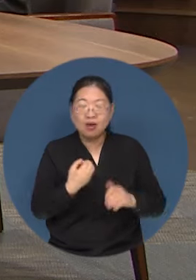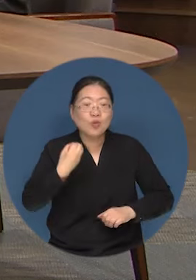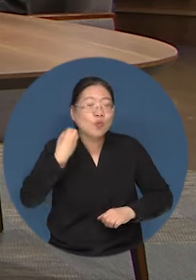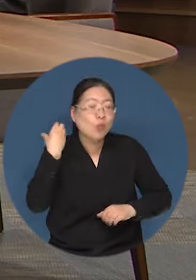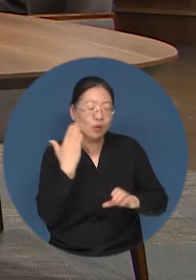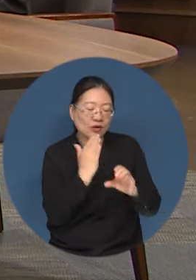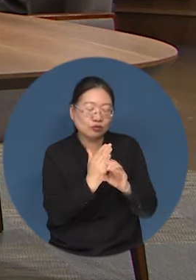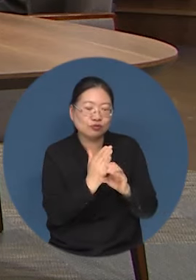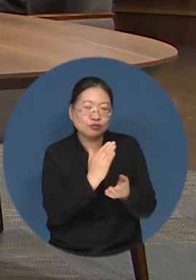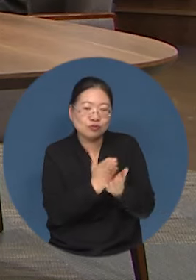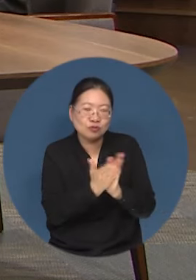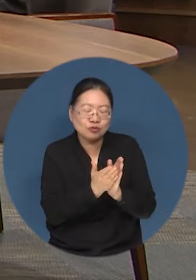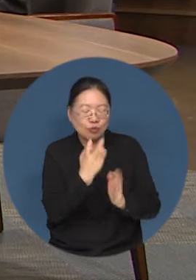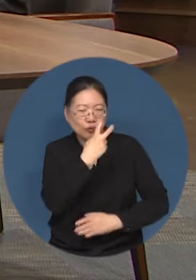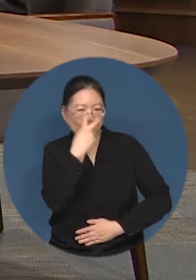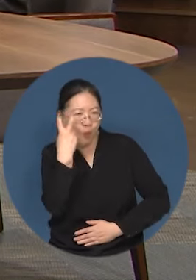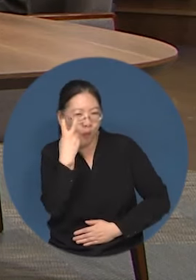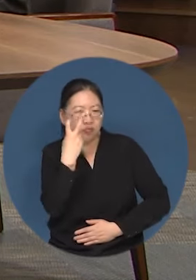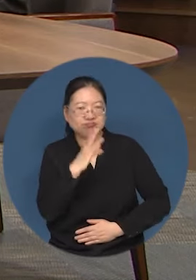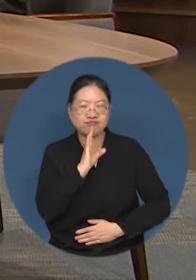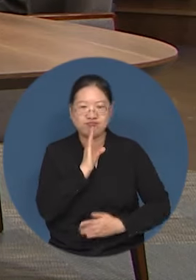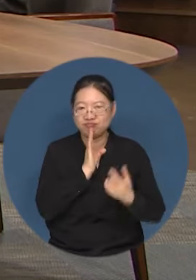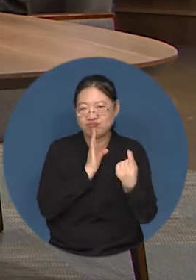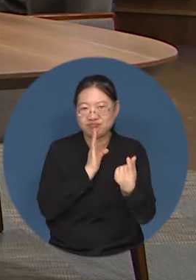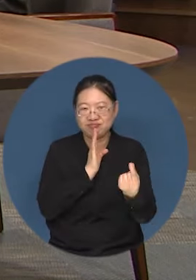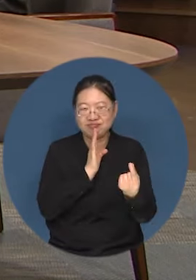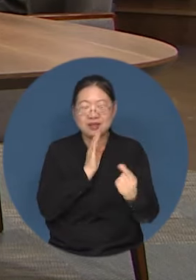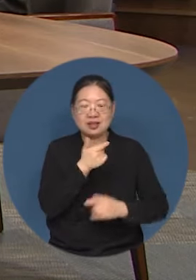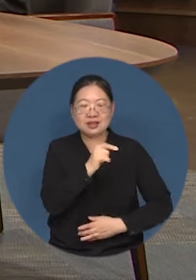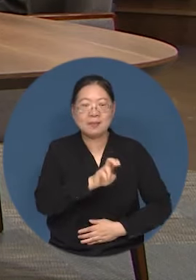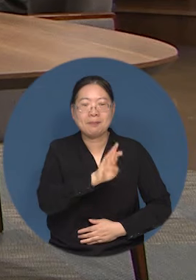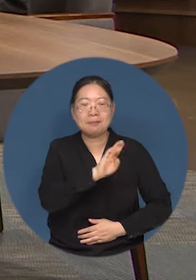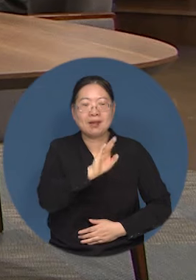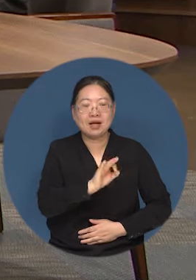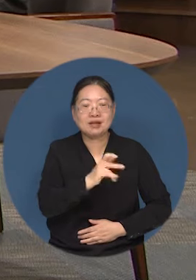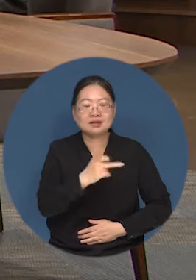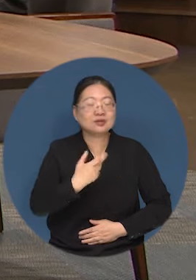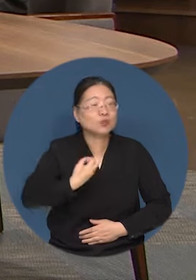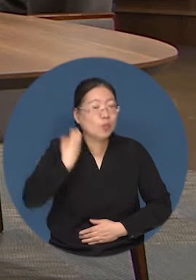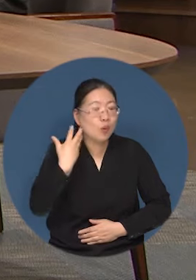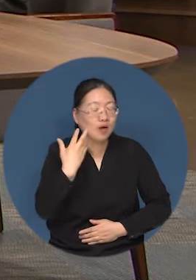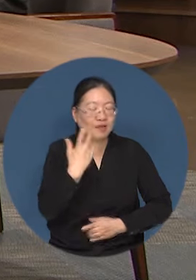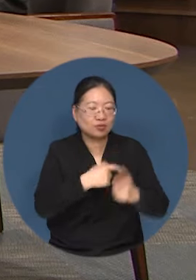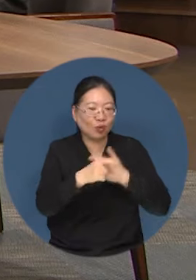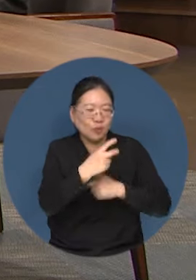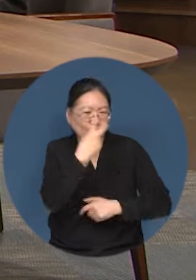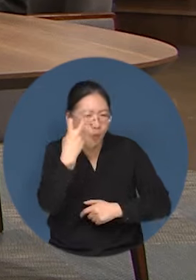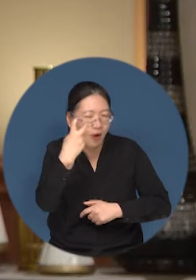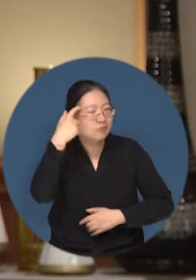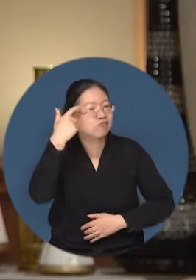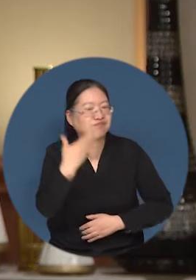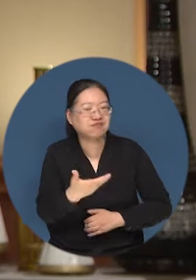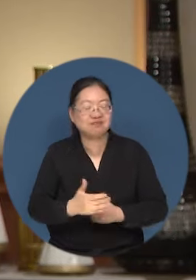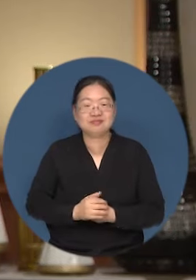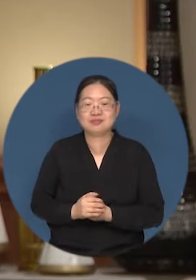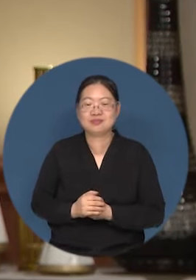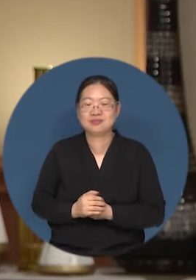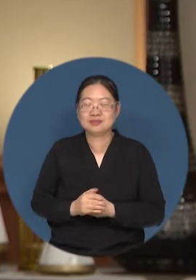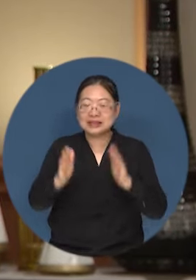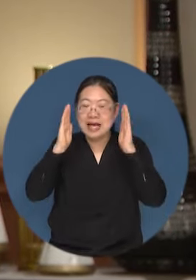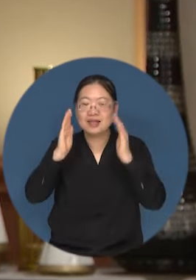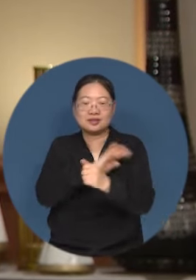가운데서도 특별히 좀 똑똑해야 되지 않나 싶어서 제가 남방 큰 돌고래가 더 똑똑하냐 이렇게 여쭤본 거예요. 네. 일단